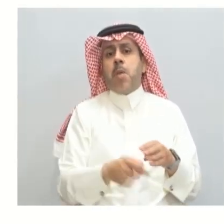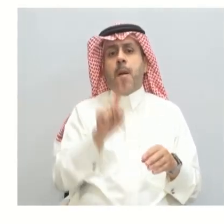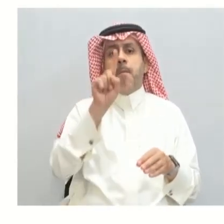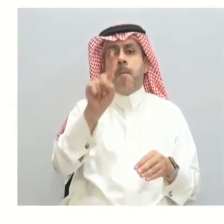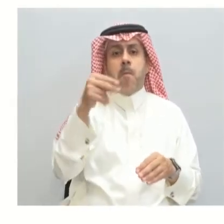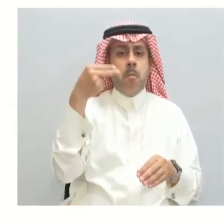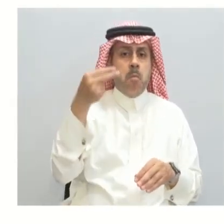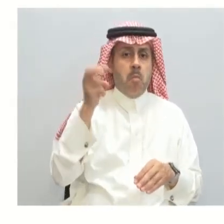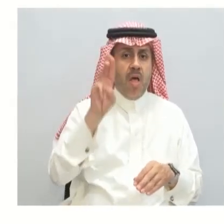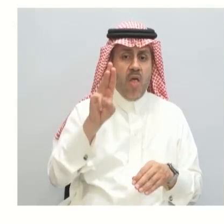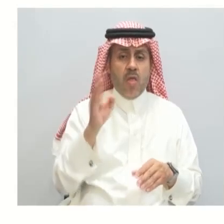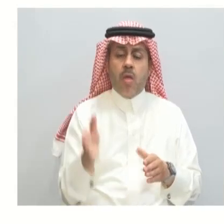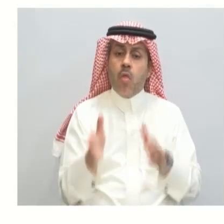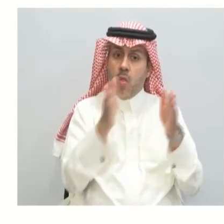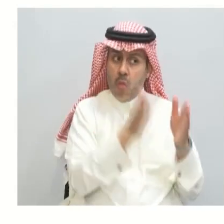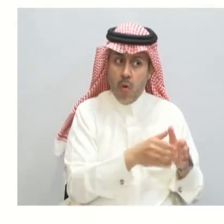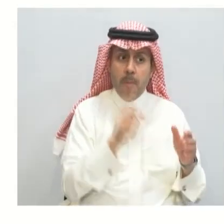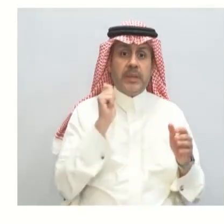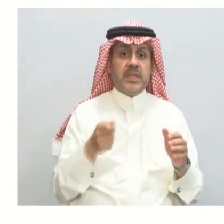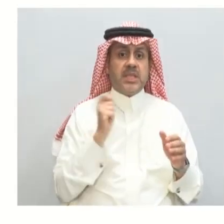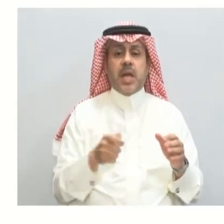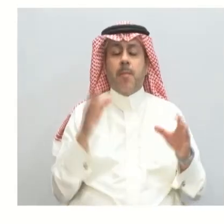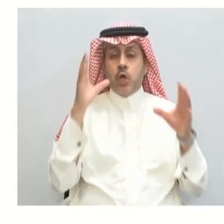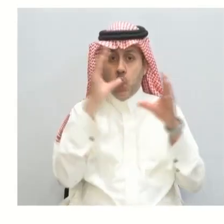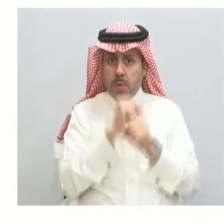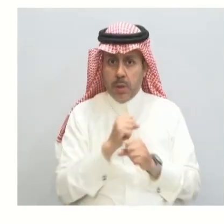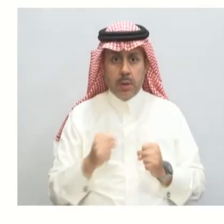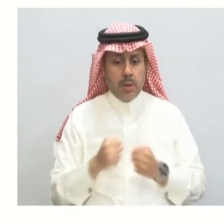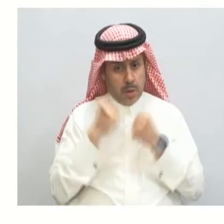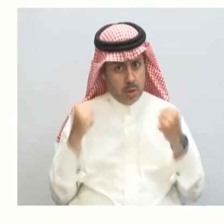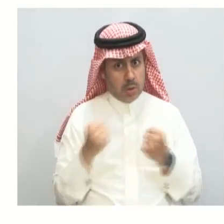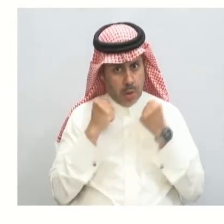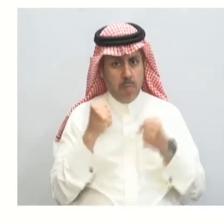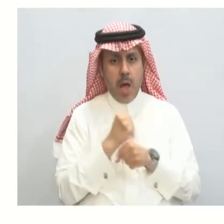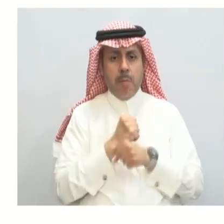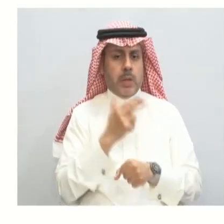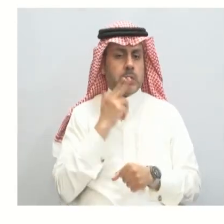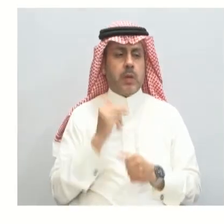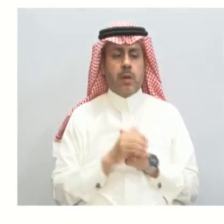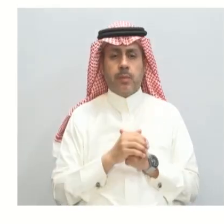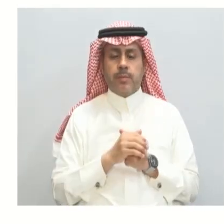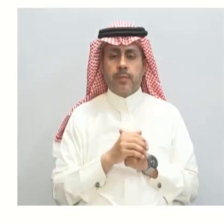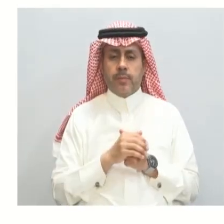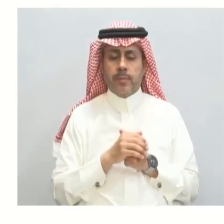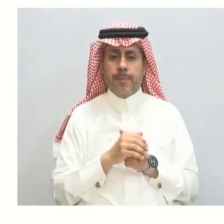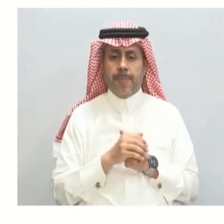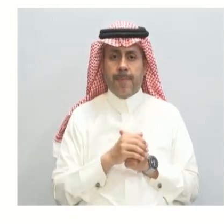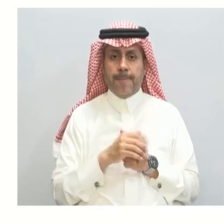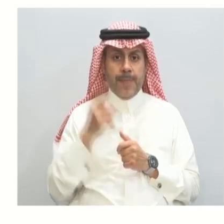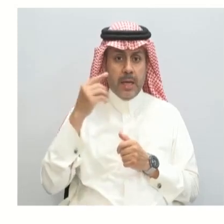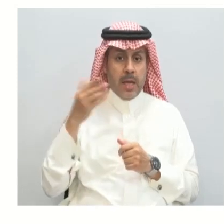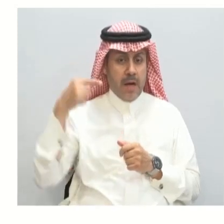والجزاء وان استعد لهذا بالايمان الصالح والعمل الصالح لهذا نقول حينما